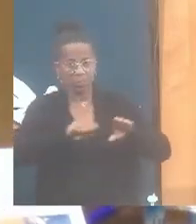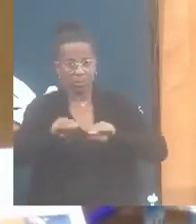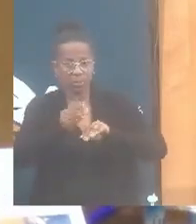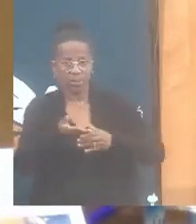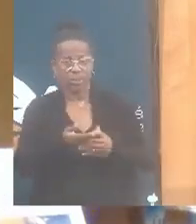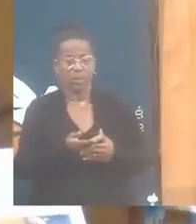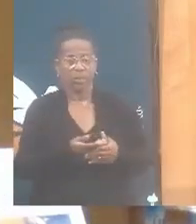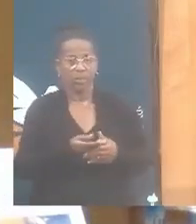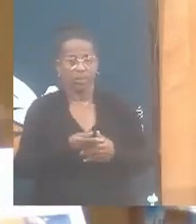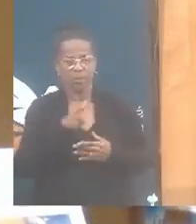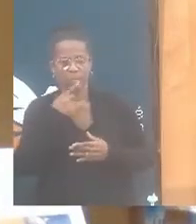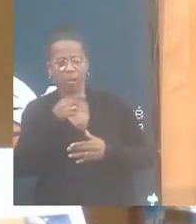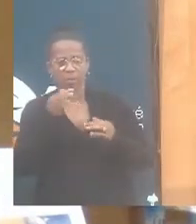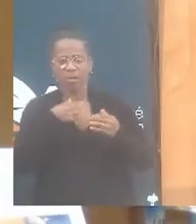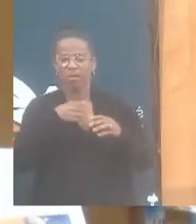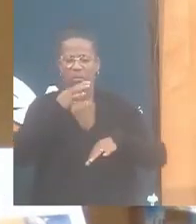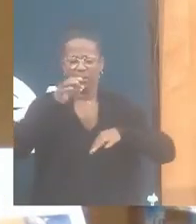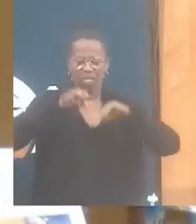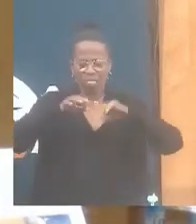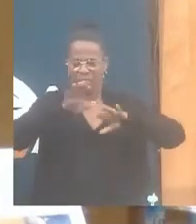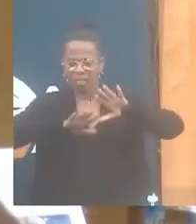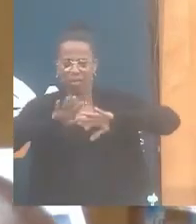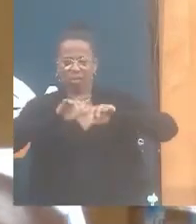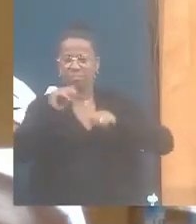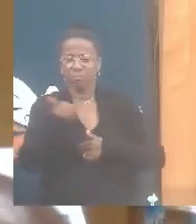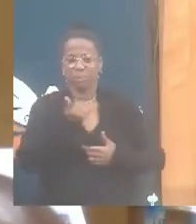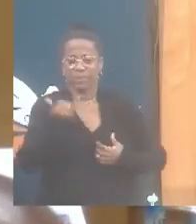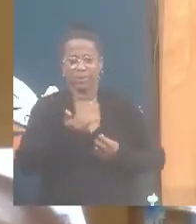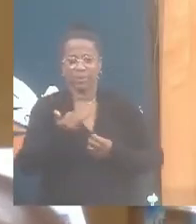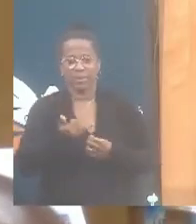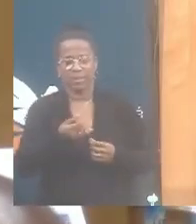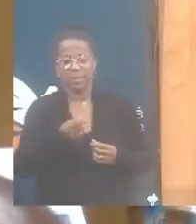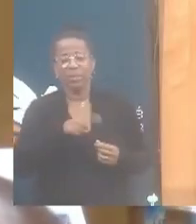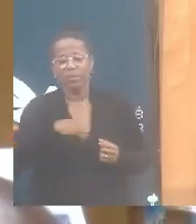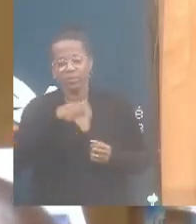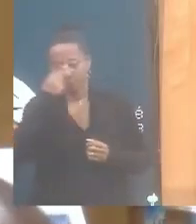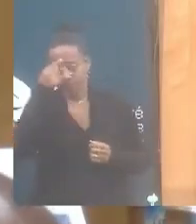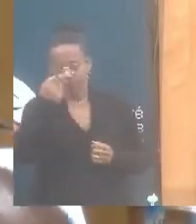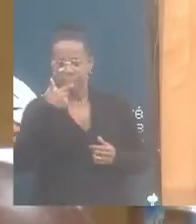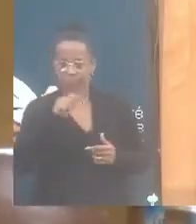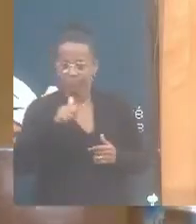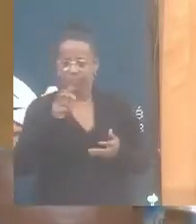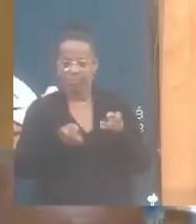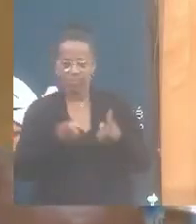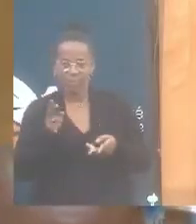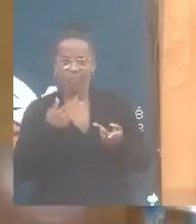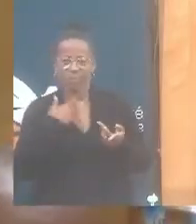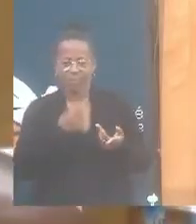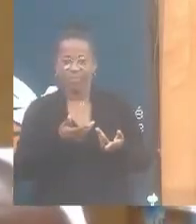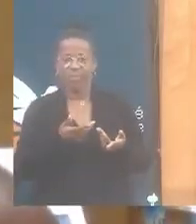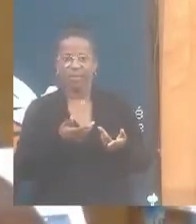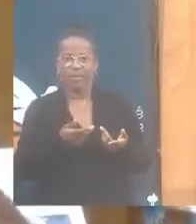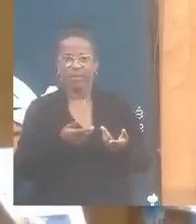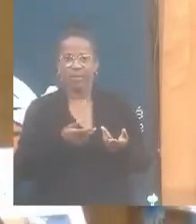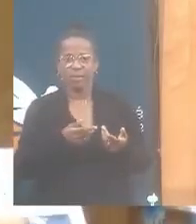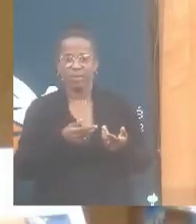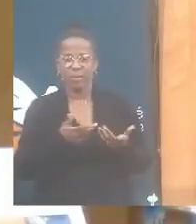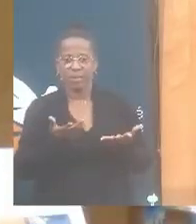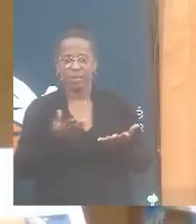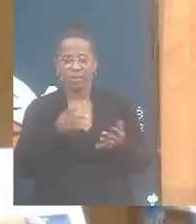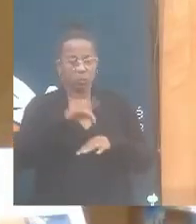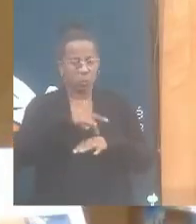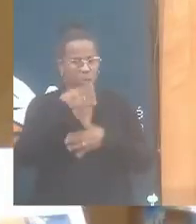Parler vrai, pas de démagogie. Nous considérons qu'il y a forcément des écritures, et nous avons eu l'occasion de le